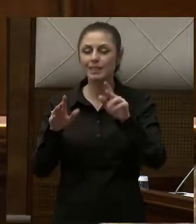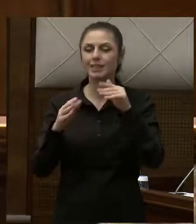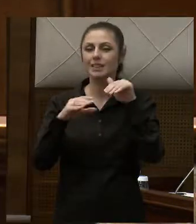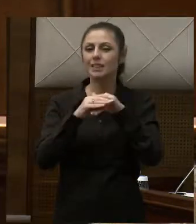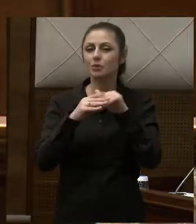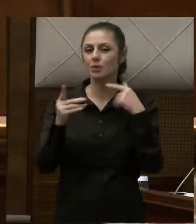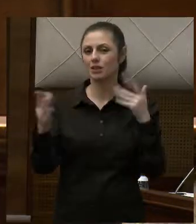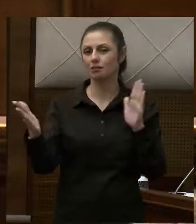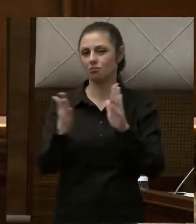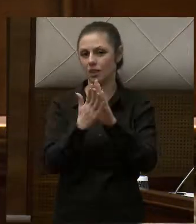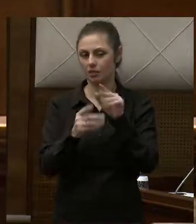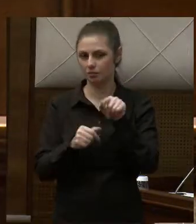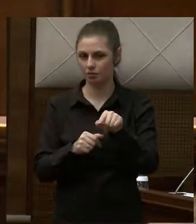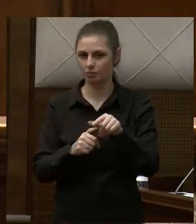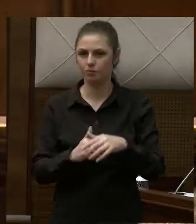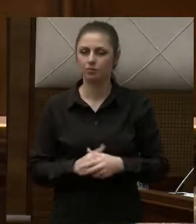yakındı.